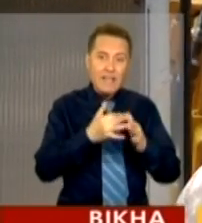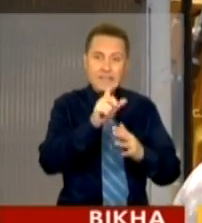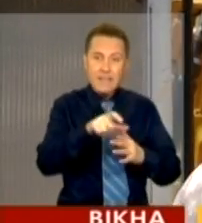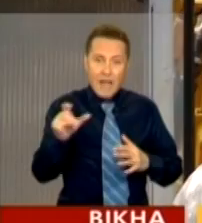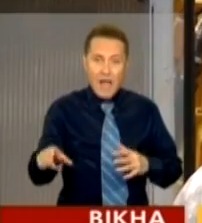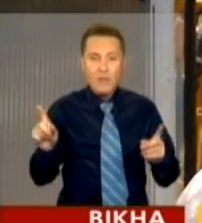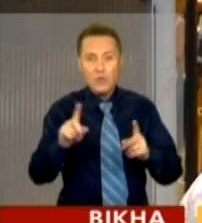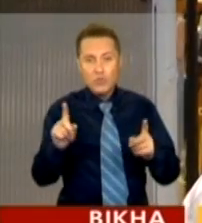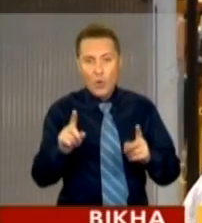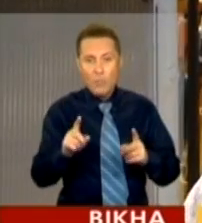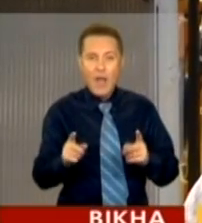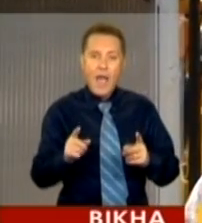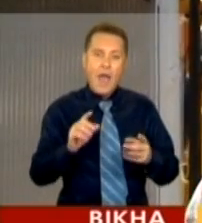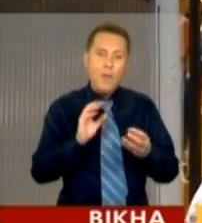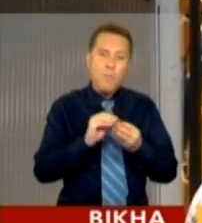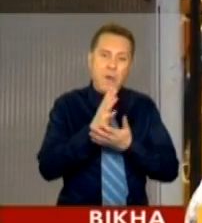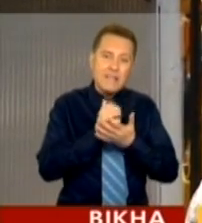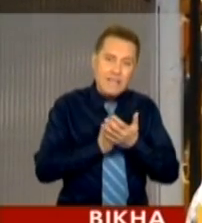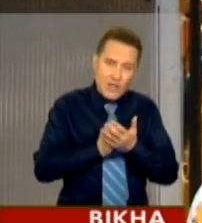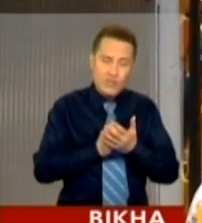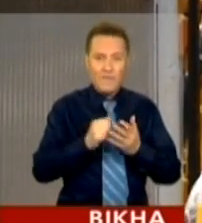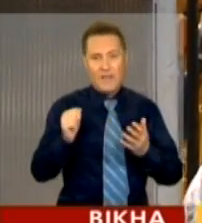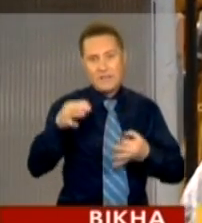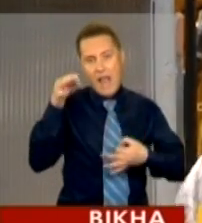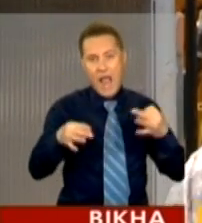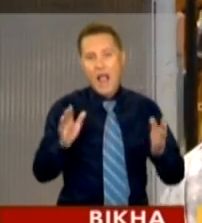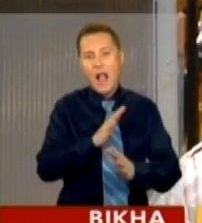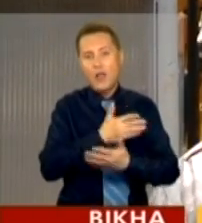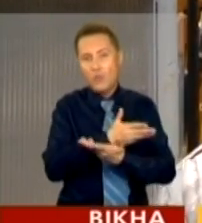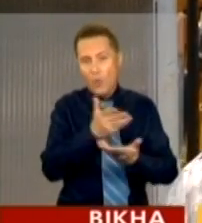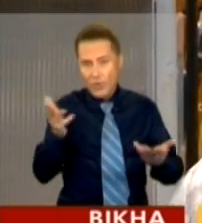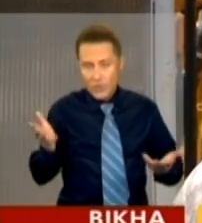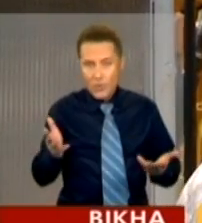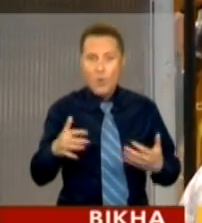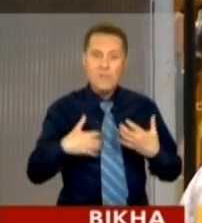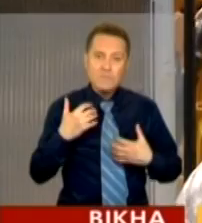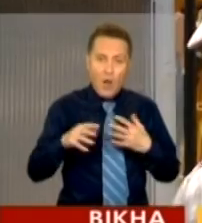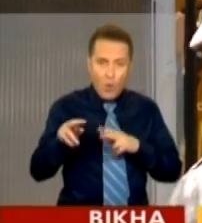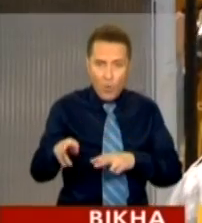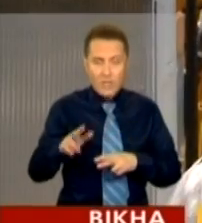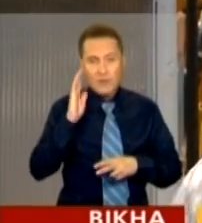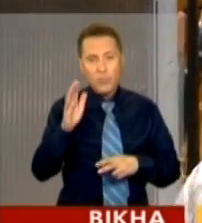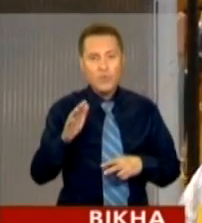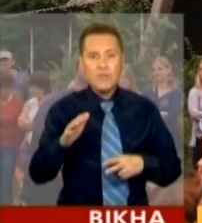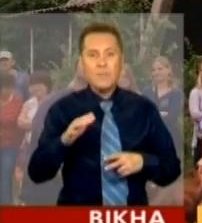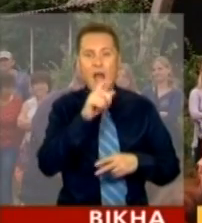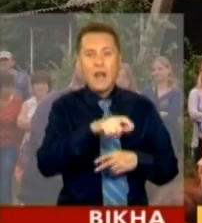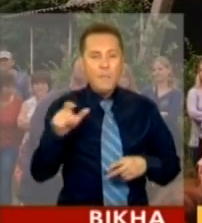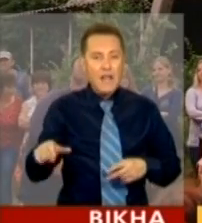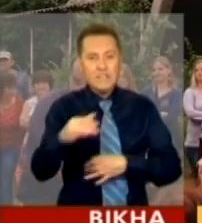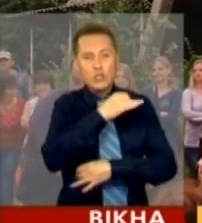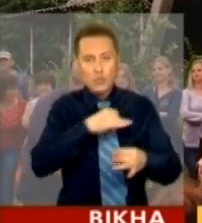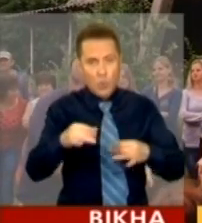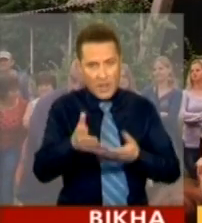і підтримувати екологію, і безпокоїтися. І будемо громадські слухання організовувати.